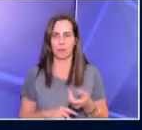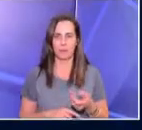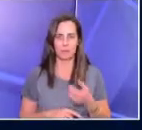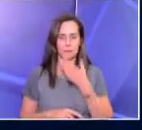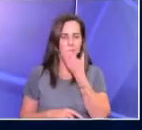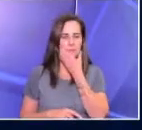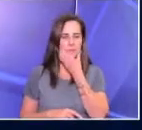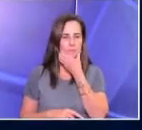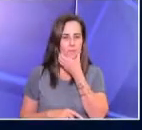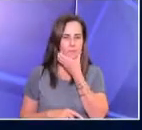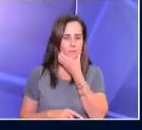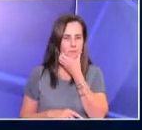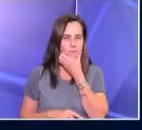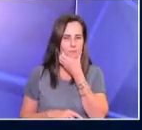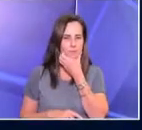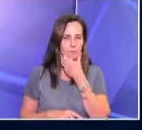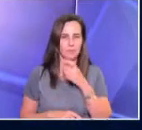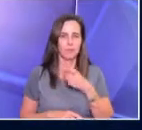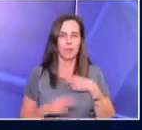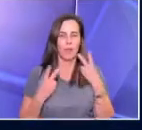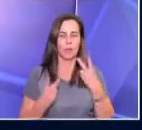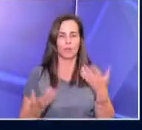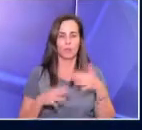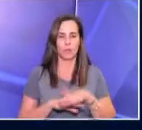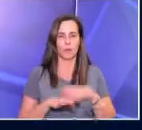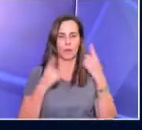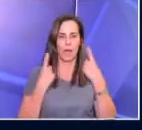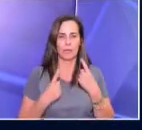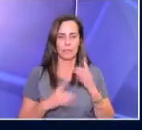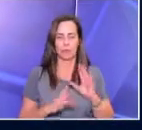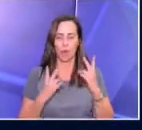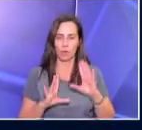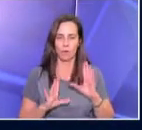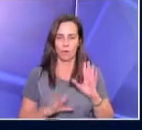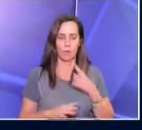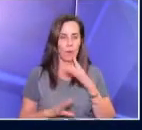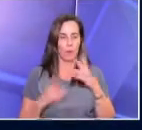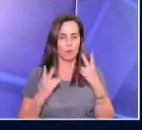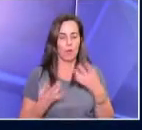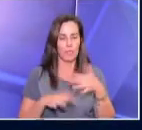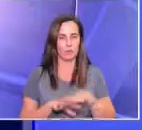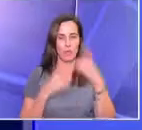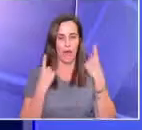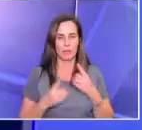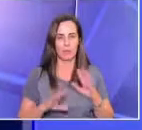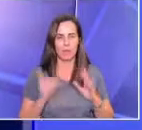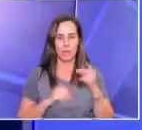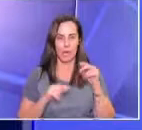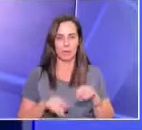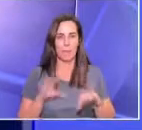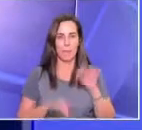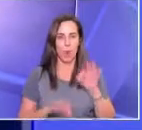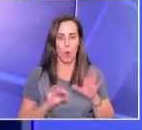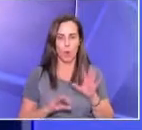גם, בבקשה. זו אמירה חשובה להשתלבות חרדים בציבוריות הישראלית. זו אמירה מאוד חשובה, זה מה שקרה כאן זה